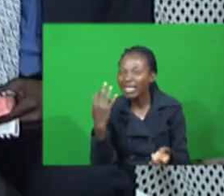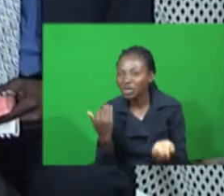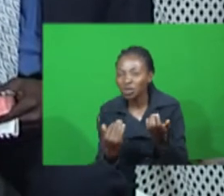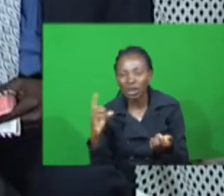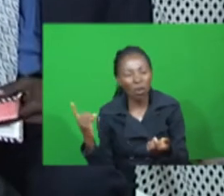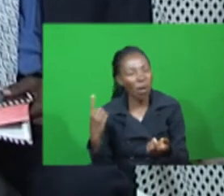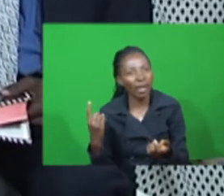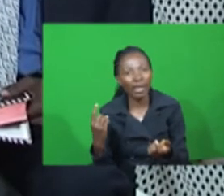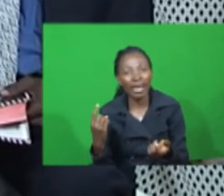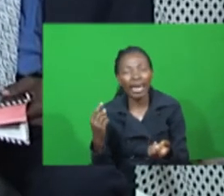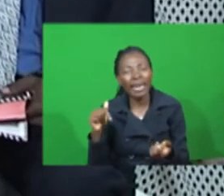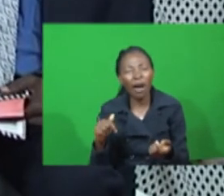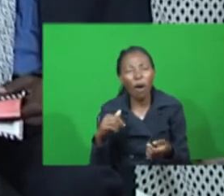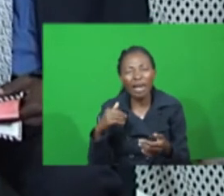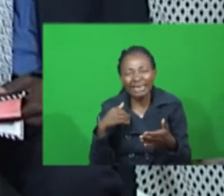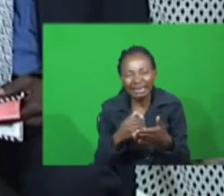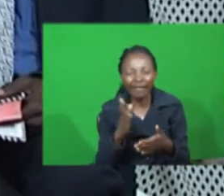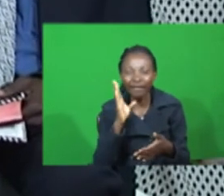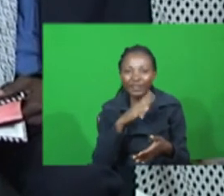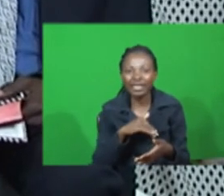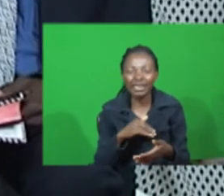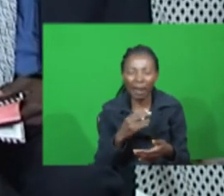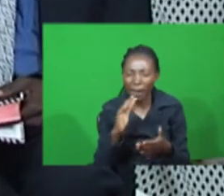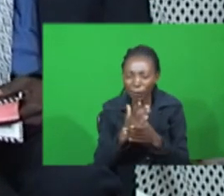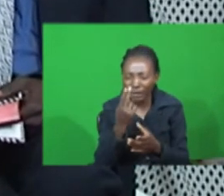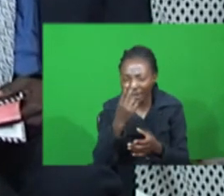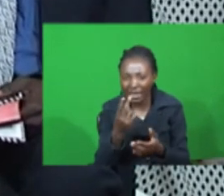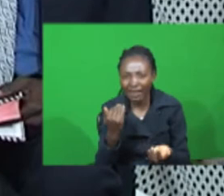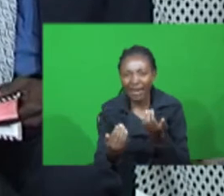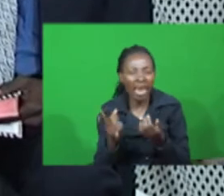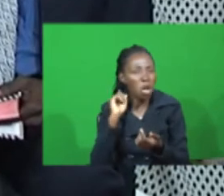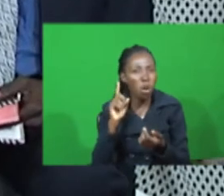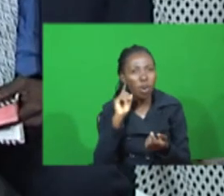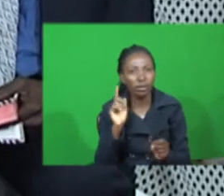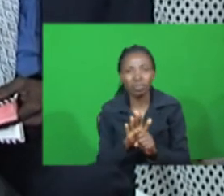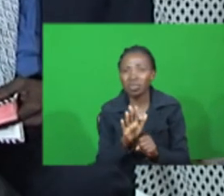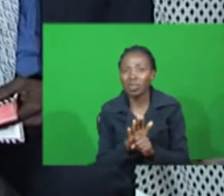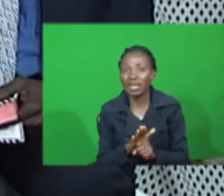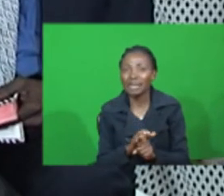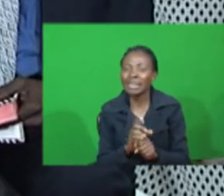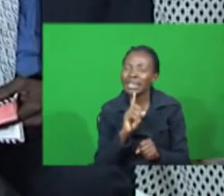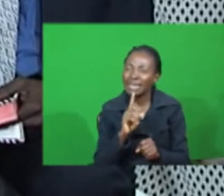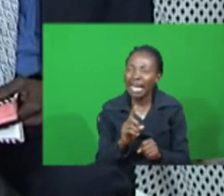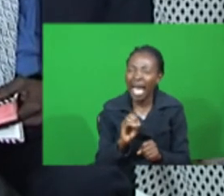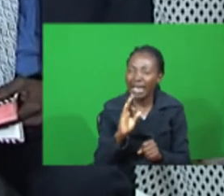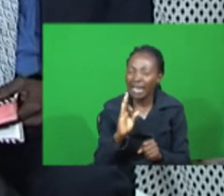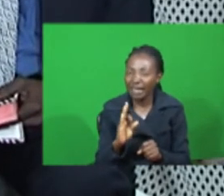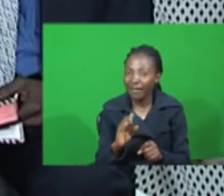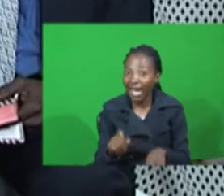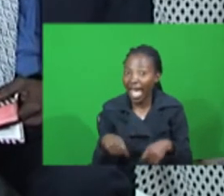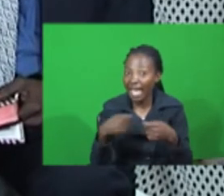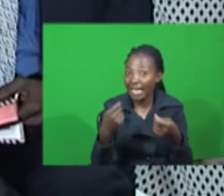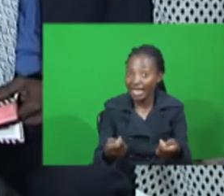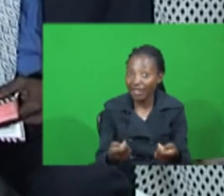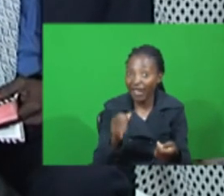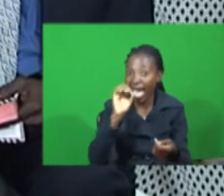vava vane huru hwakaishata. Inhubo. Vakaona kuti kwasara mukomana wani. Saka vakaziva kuti panapa futi anogona kutenderwa